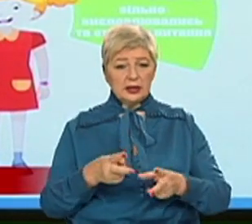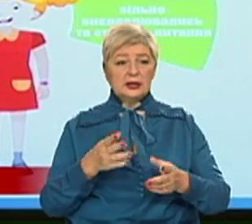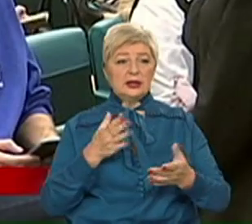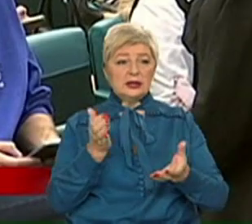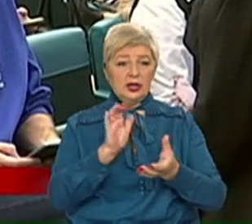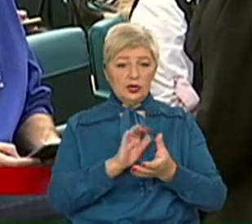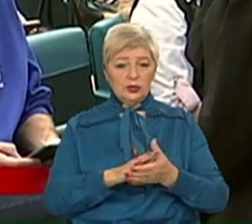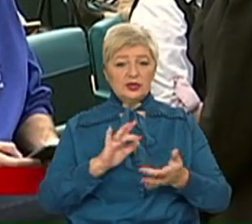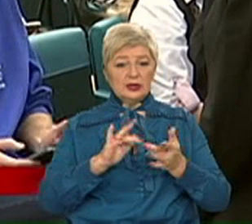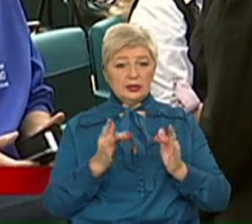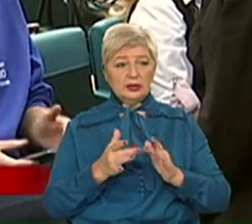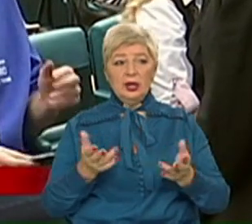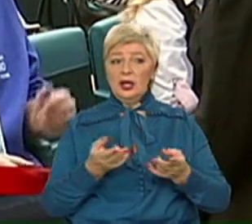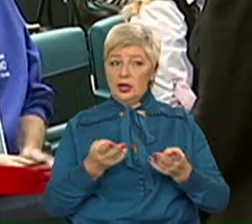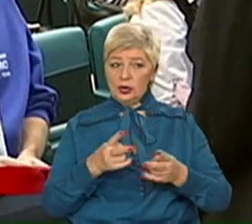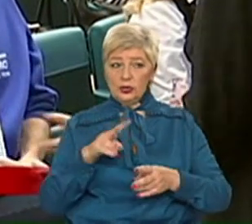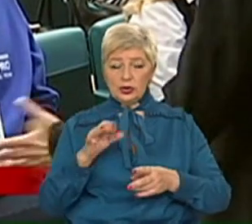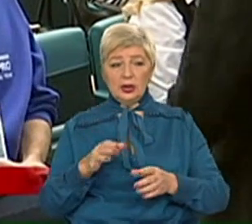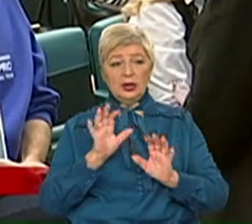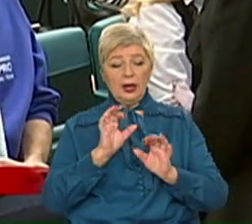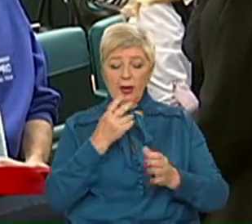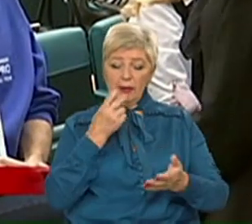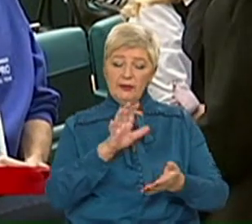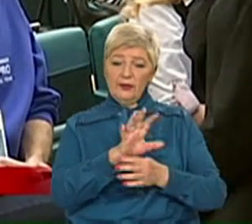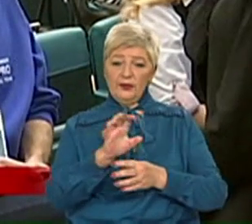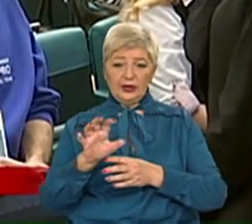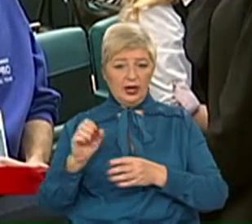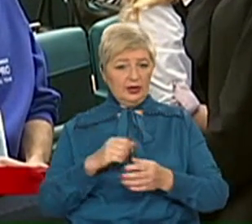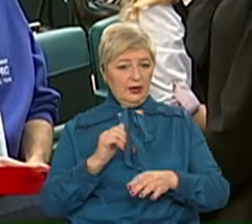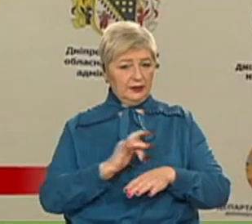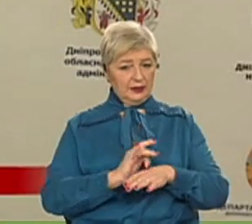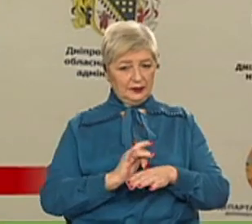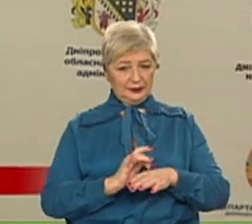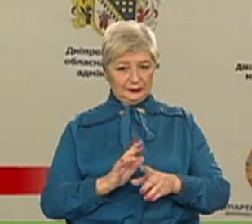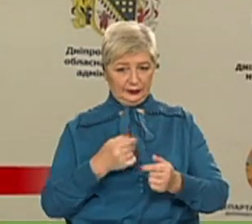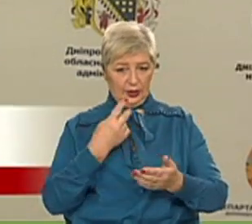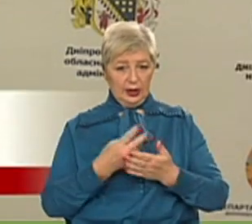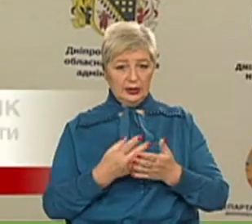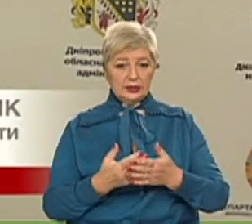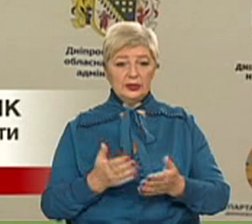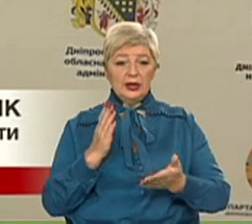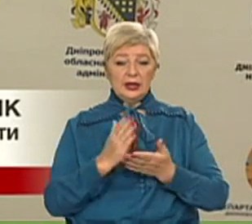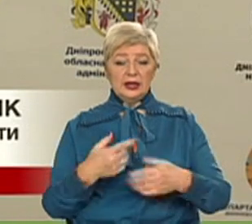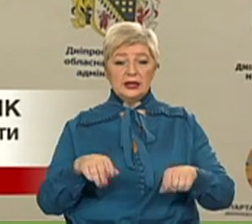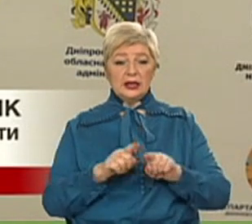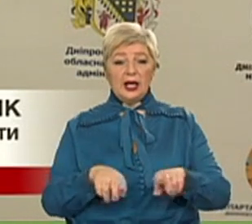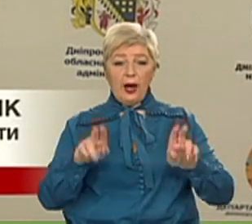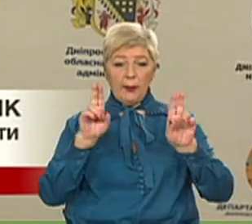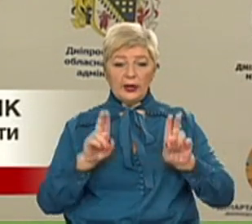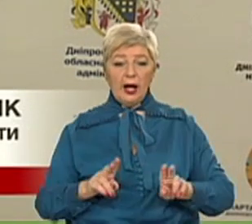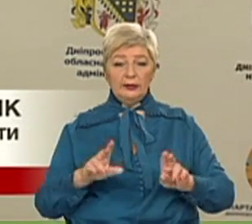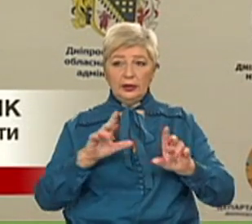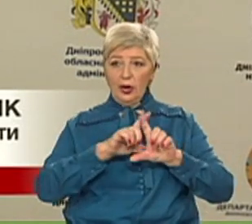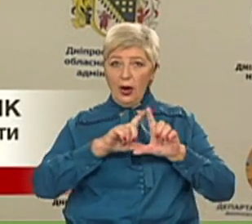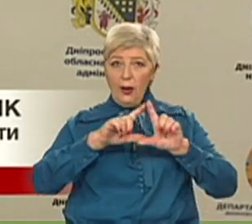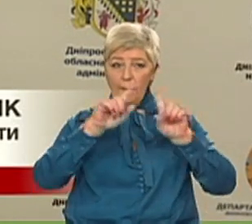Та чи варто ділитися відвертими фото в особистих повідомленнях? Є таке правило білборду,